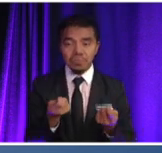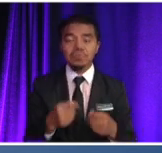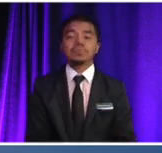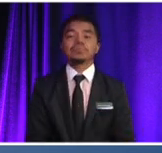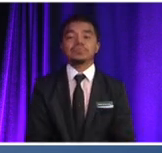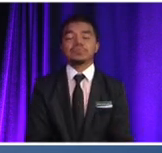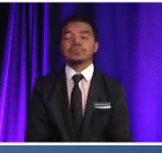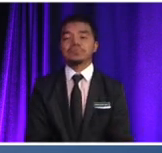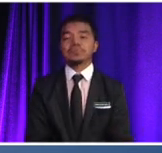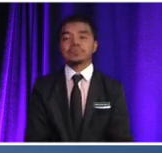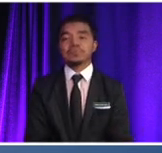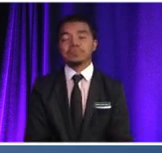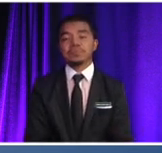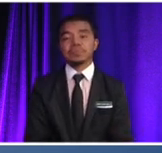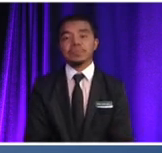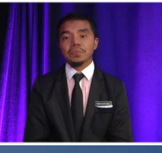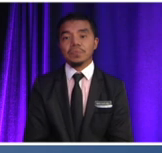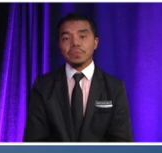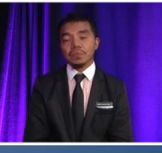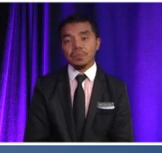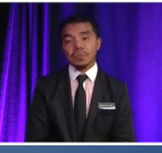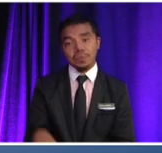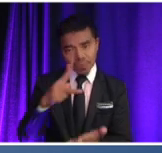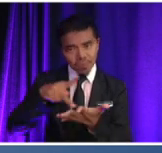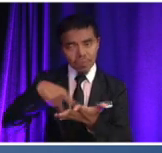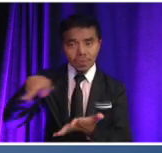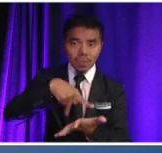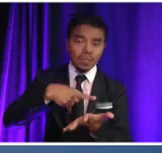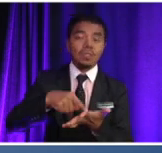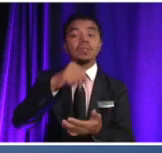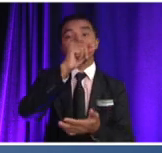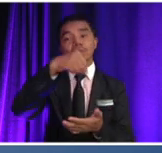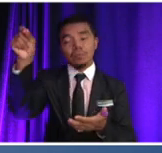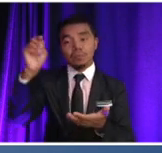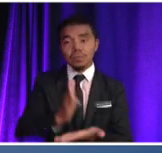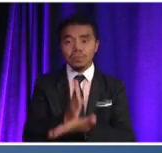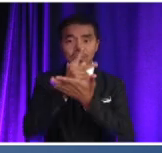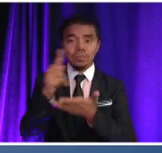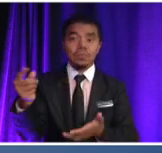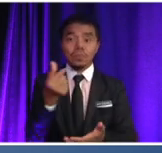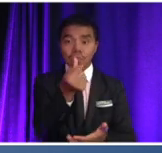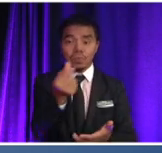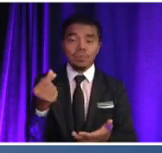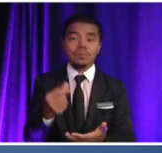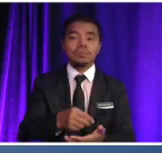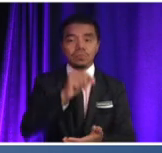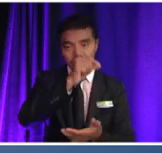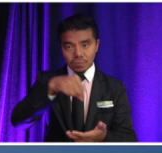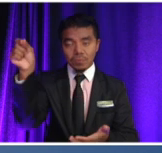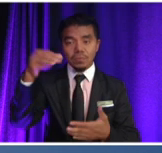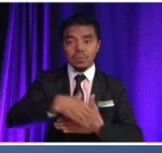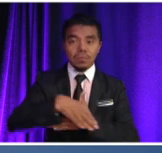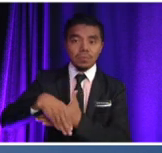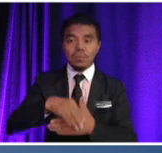jadi kajian dan penyelidikan betul bantuan keuangan pun betul bimbingan dan latihan juga Betul